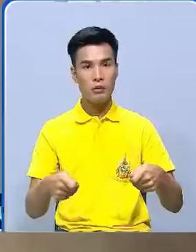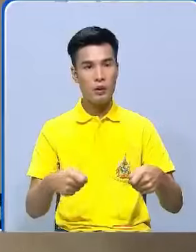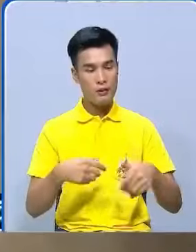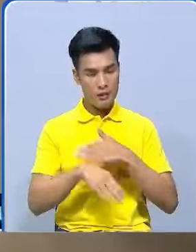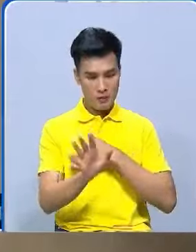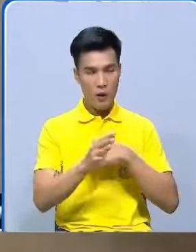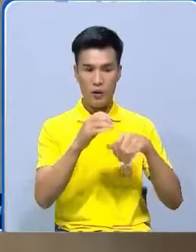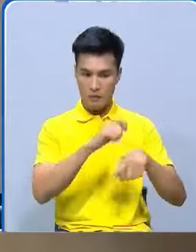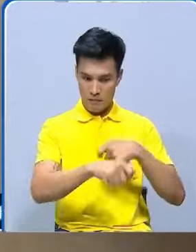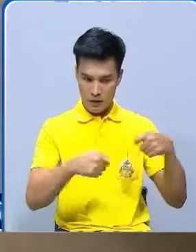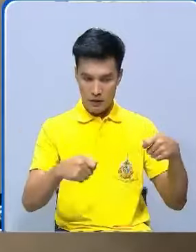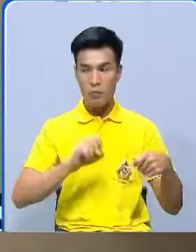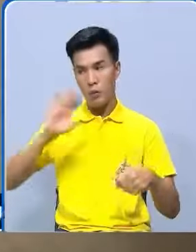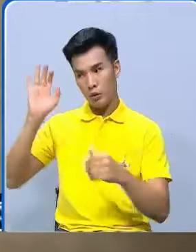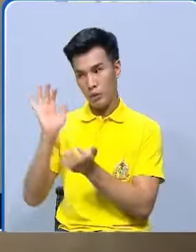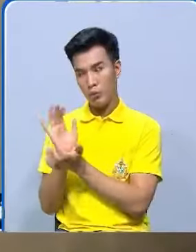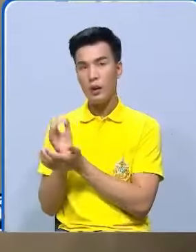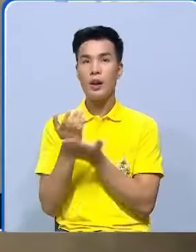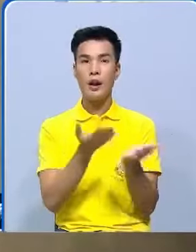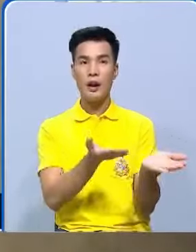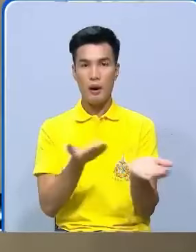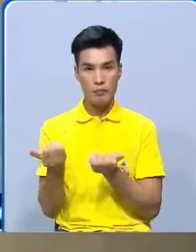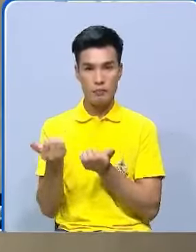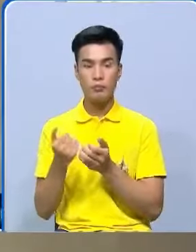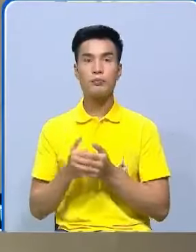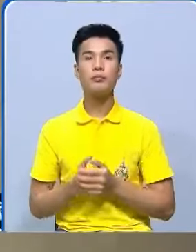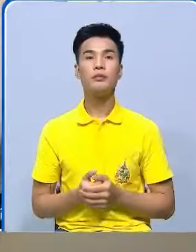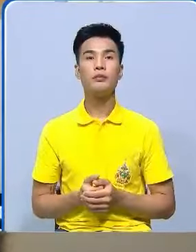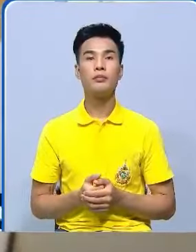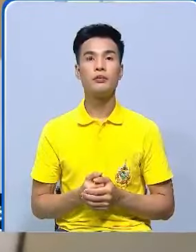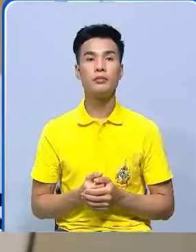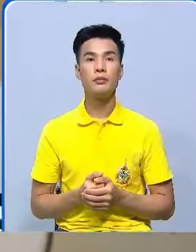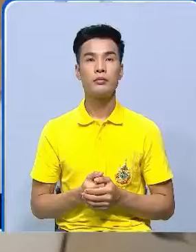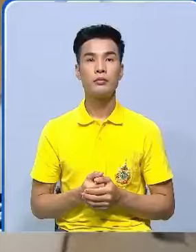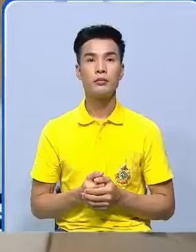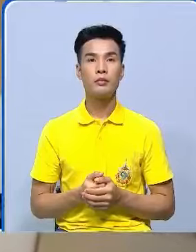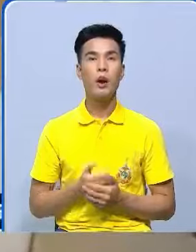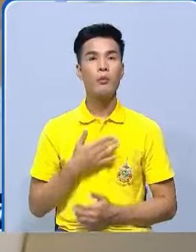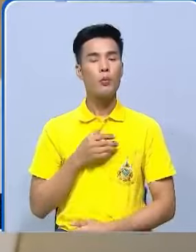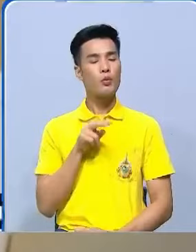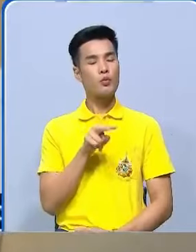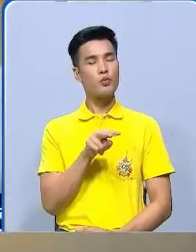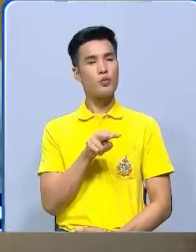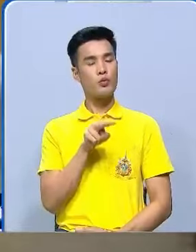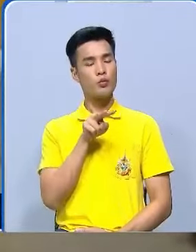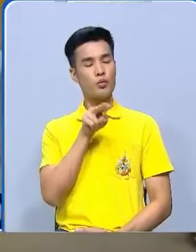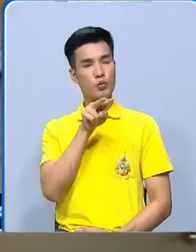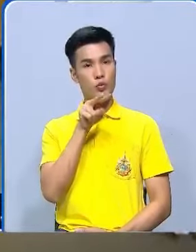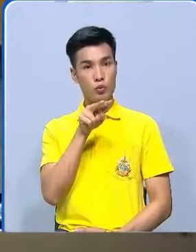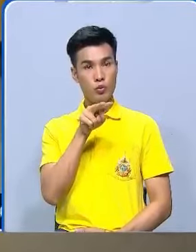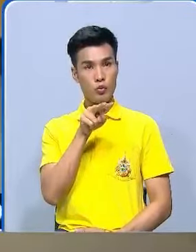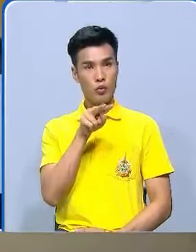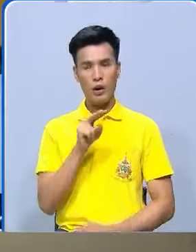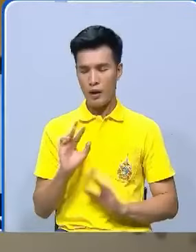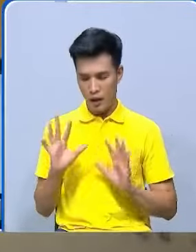หลบหนีก่อนที่จะแจ้งตำรวจให้มารับตัวไปค่ะ กินได้เดียว ต้องคิดเลยต้องคิดว่าเออมันน่